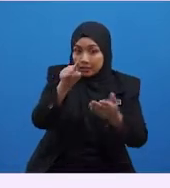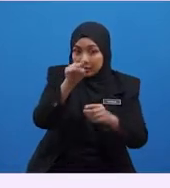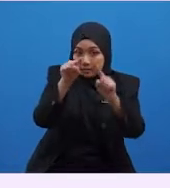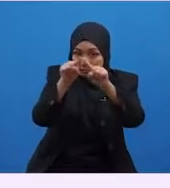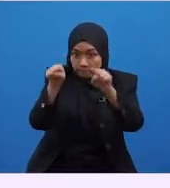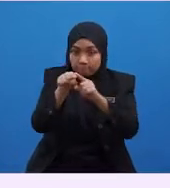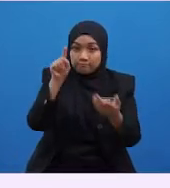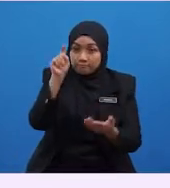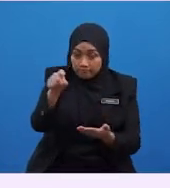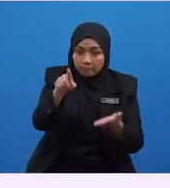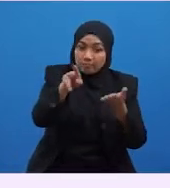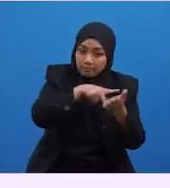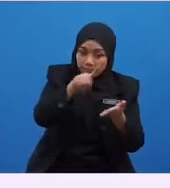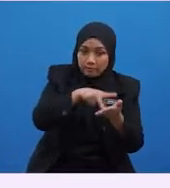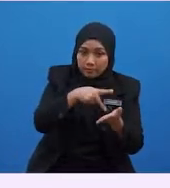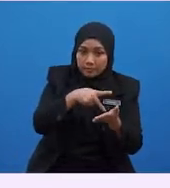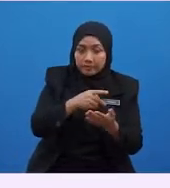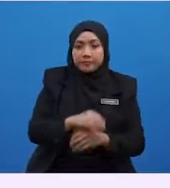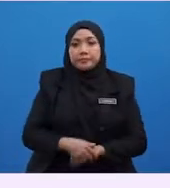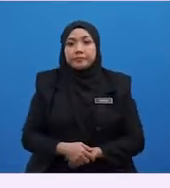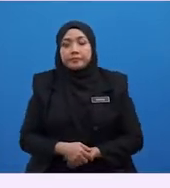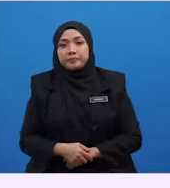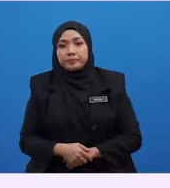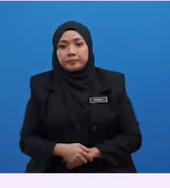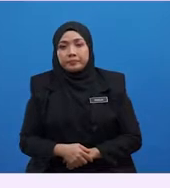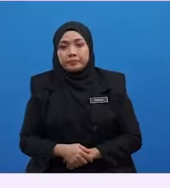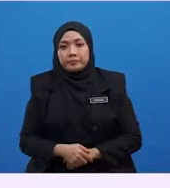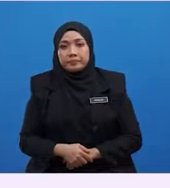untuk melaksanakan proses pengemaskinian data.